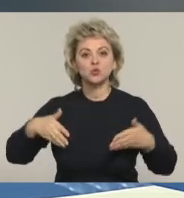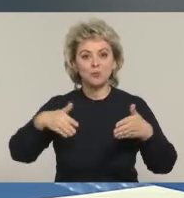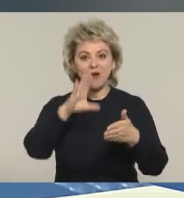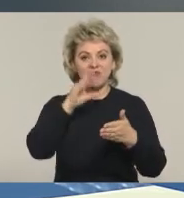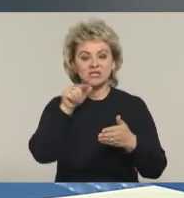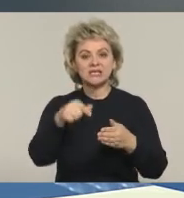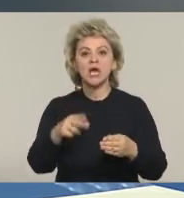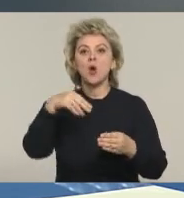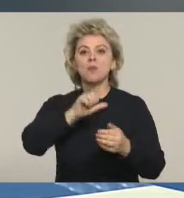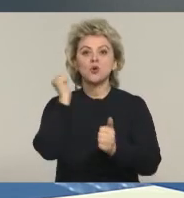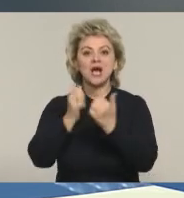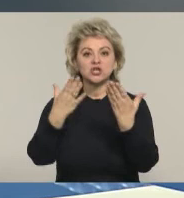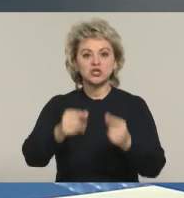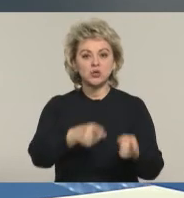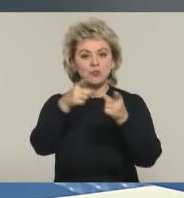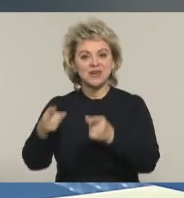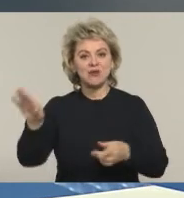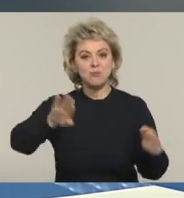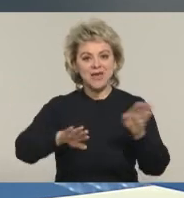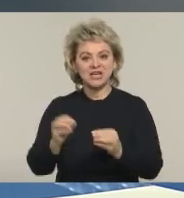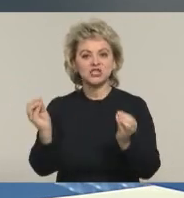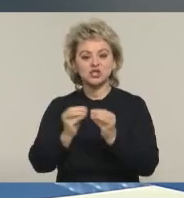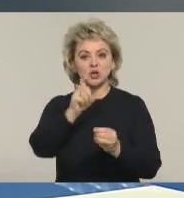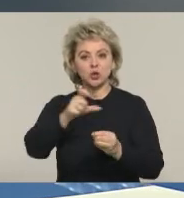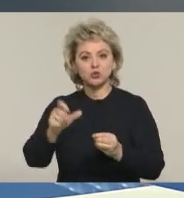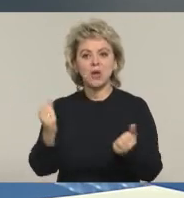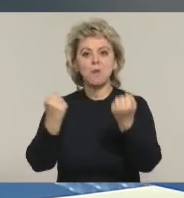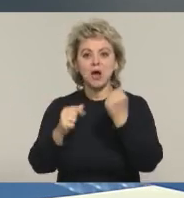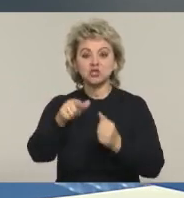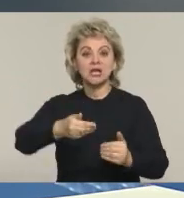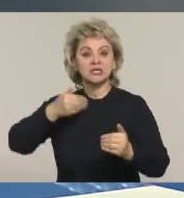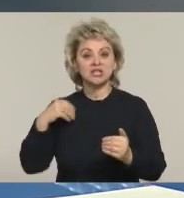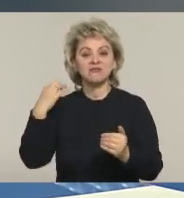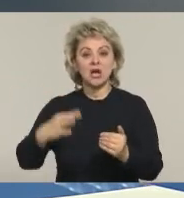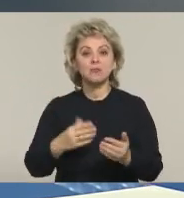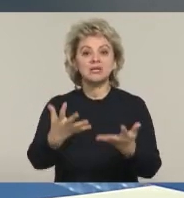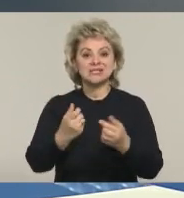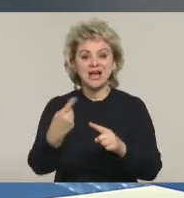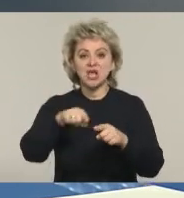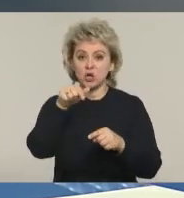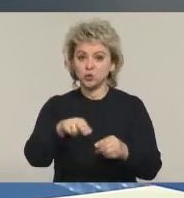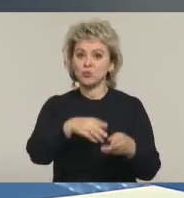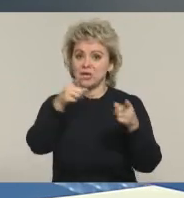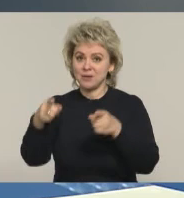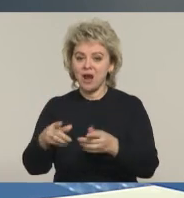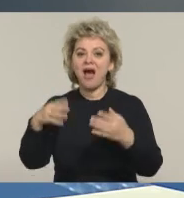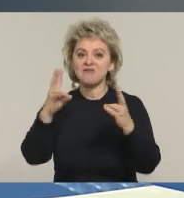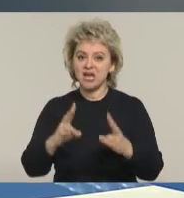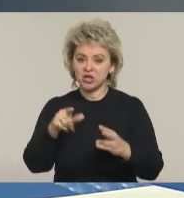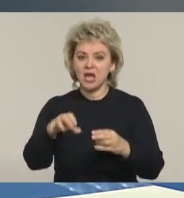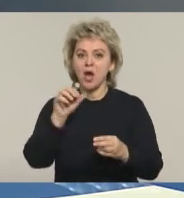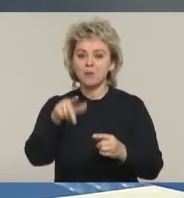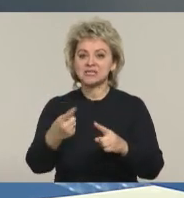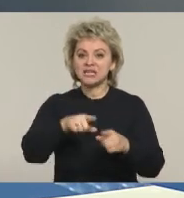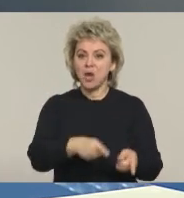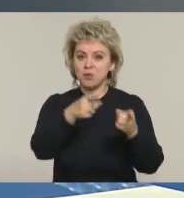воде. Паром ежедневно переправляет с берега на берег десятки людей и машин. Но недавно прокуратура признала плавучую переправу аварийной и